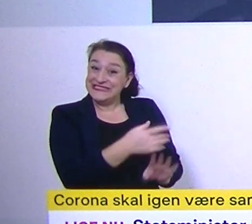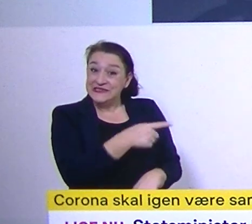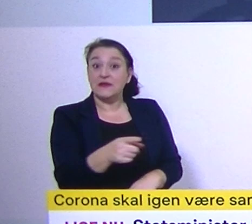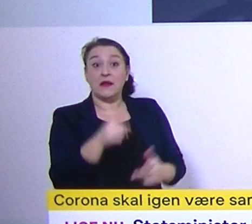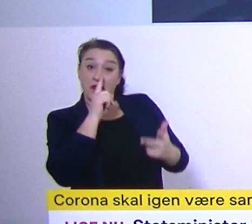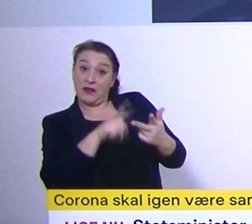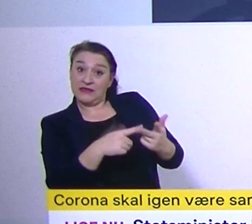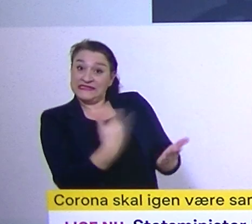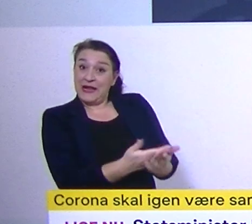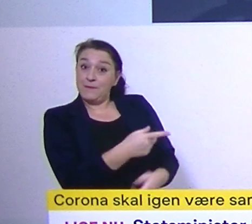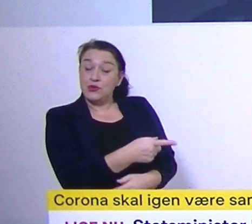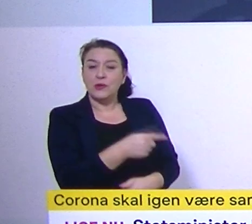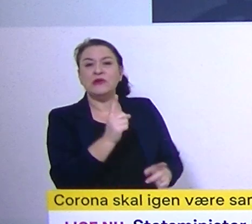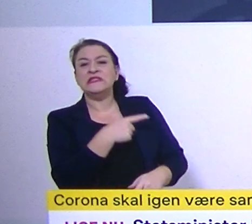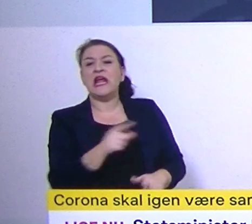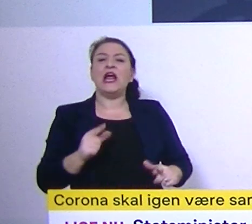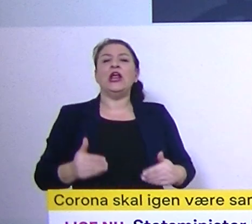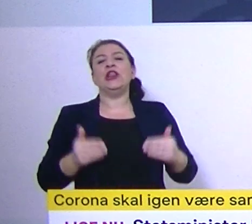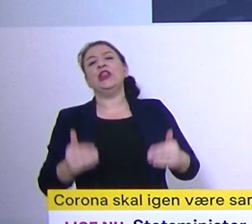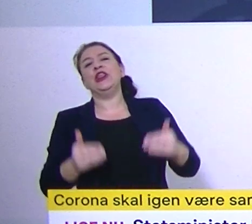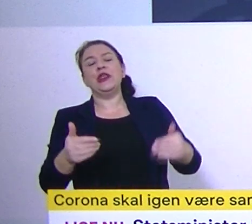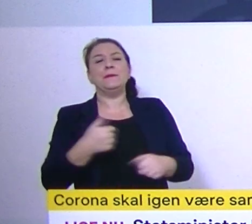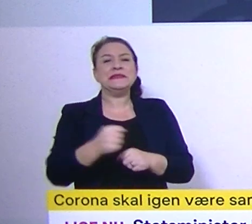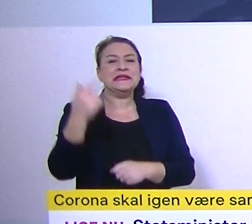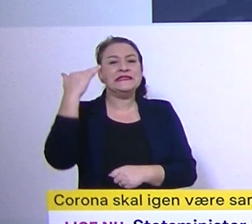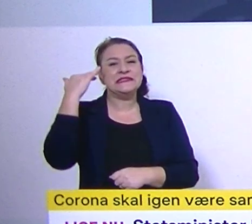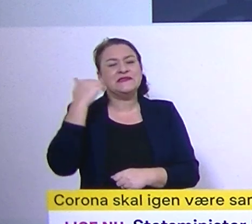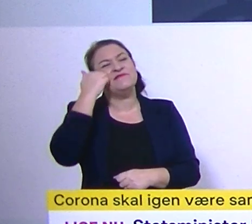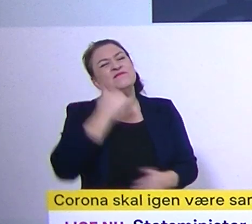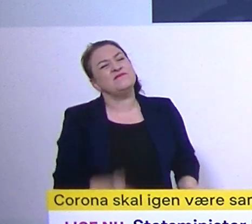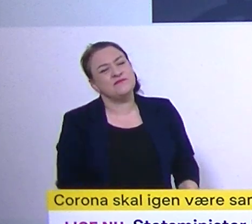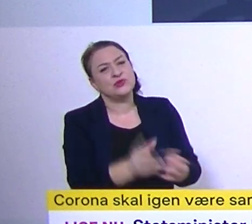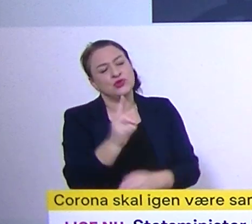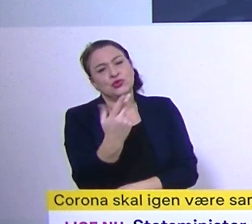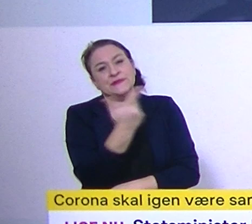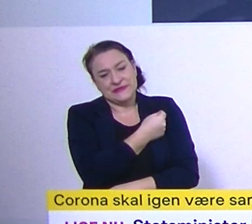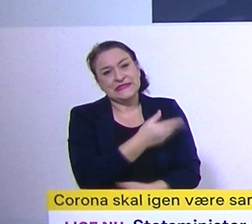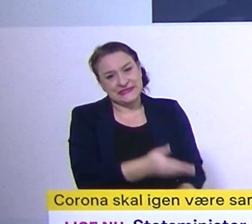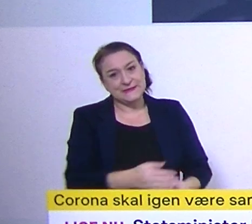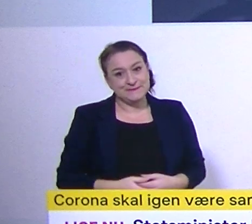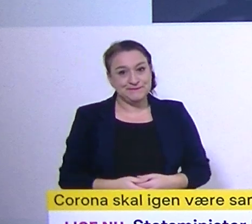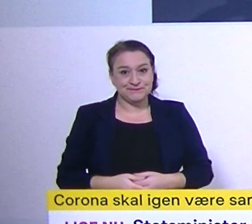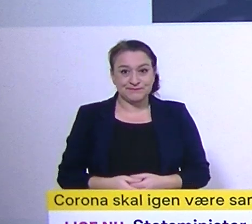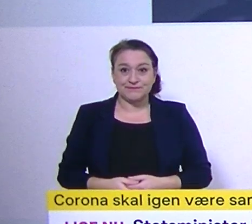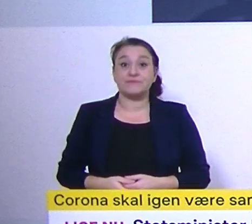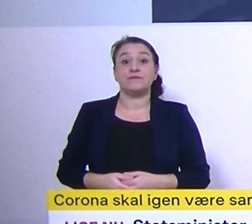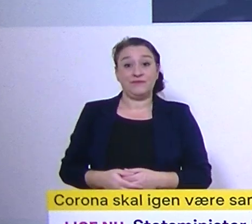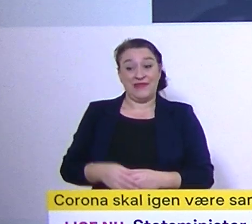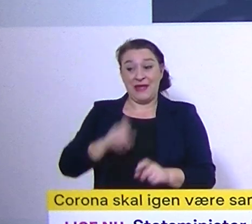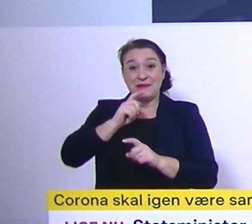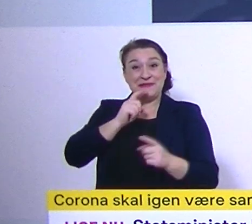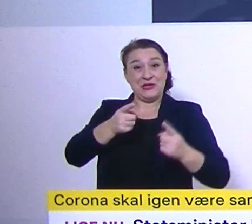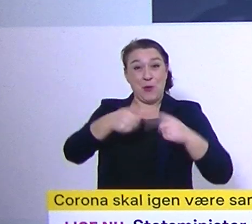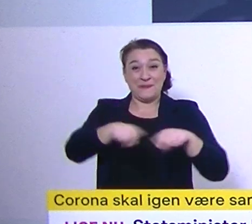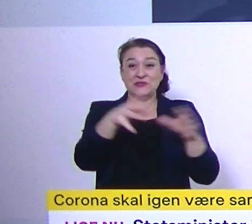men som måske ikke endnu har fået et pukket tid, gør det. Som sagt har Epidemikommissionen indstillet, at corona